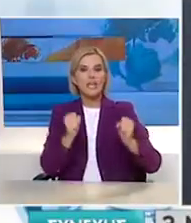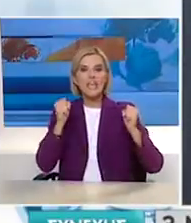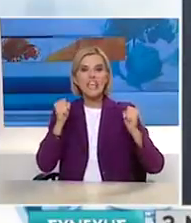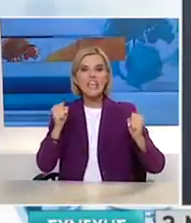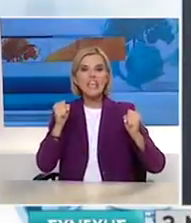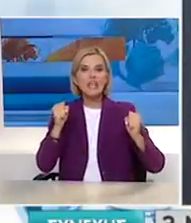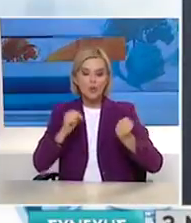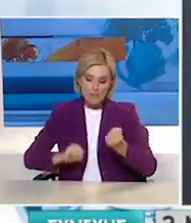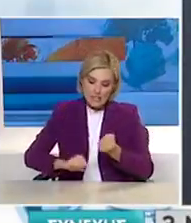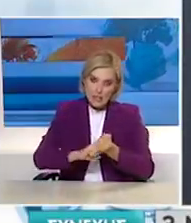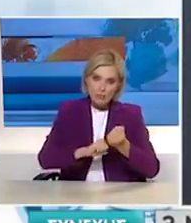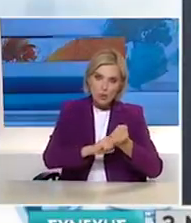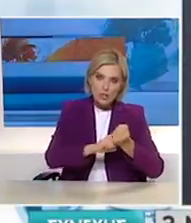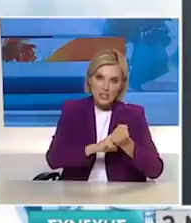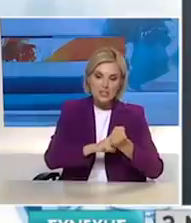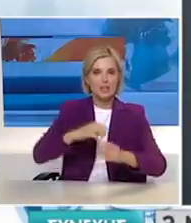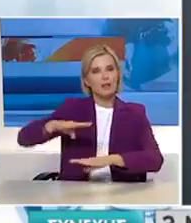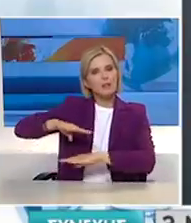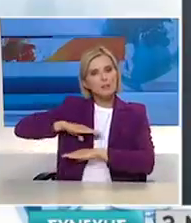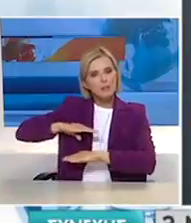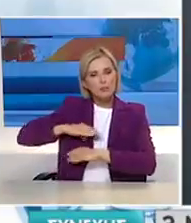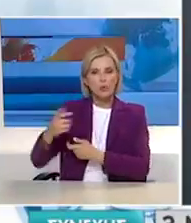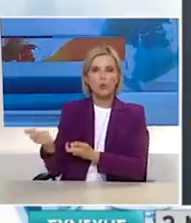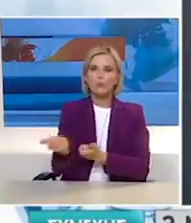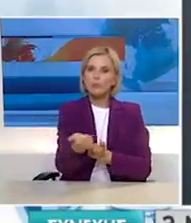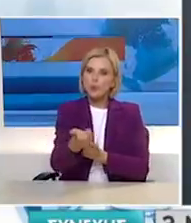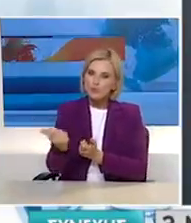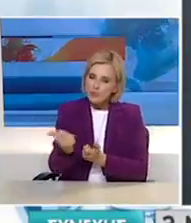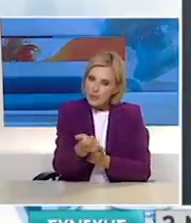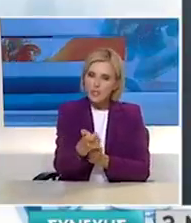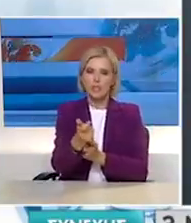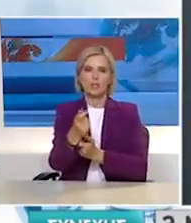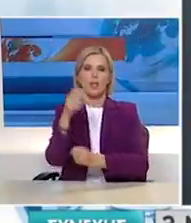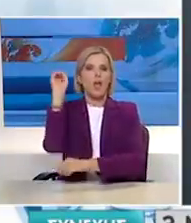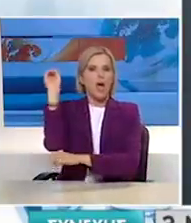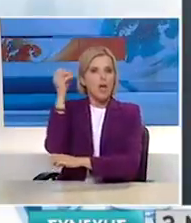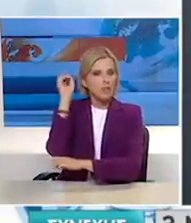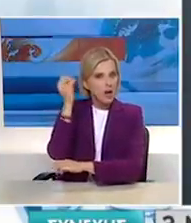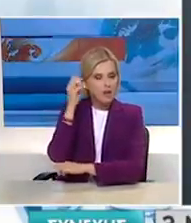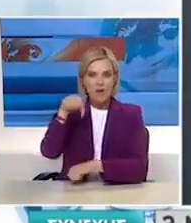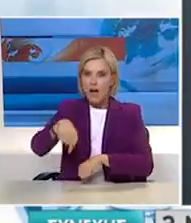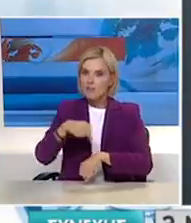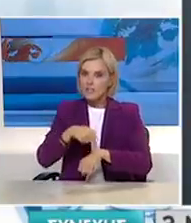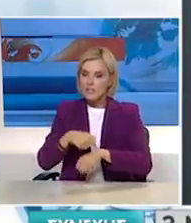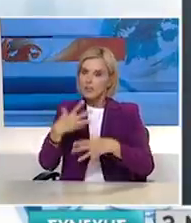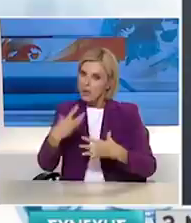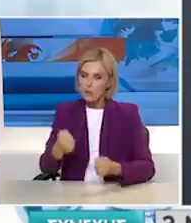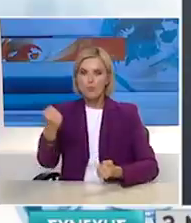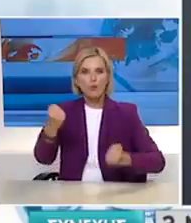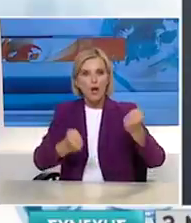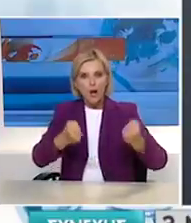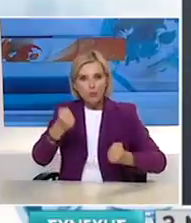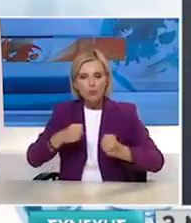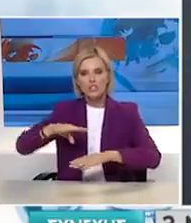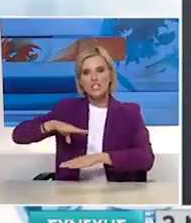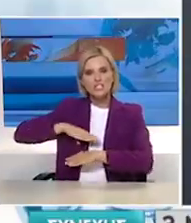υγειονομικής ενίσχυσης και από τα σώματα ασφαλείας και από τις ένοπλες δυνάμεις. Αυτή τη στιγμή υπάρχουν ανοιχτά συνεργεία με ανθρώπους